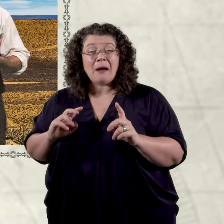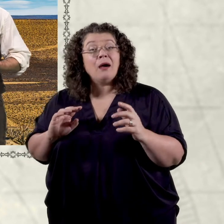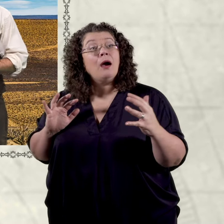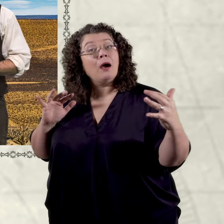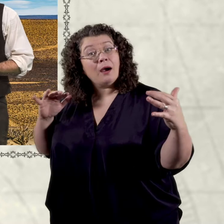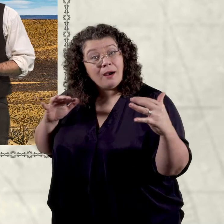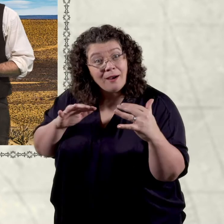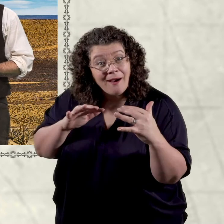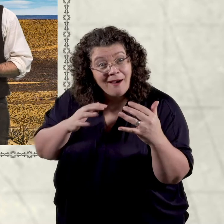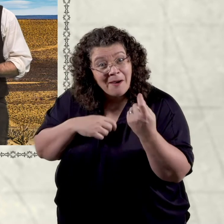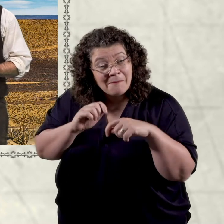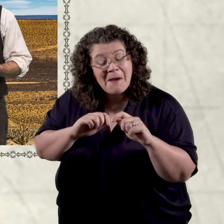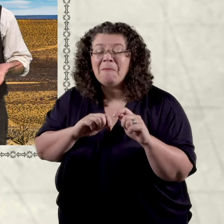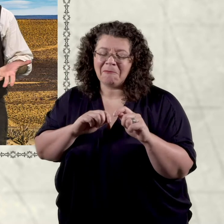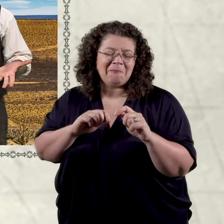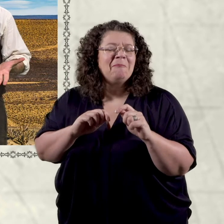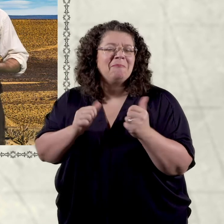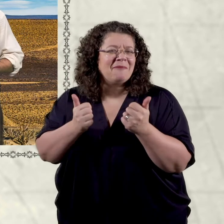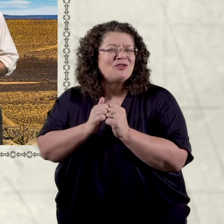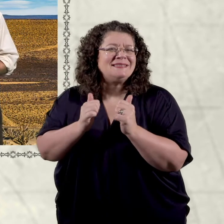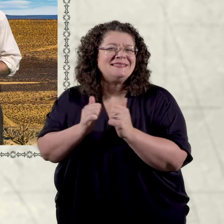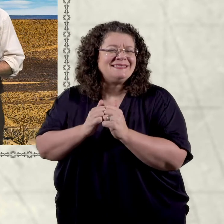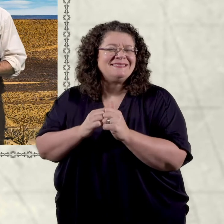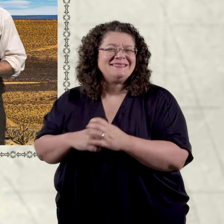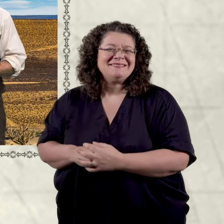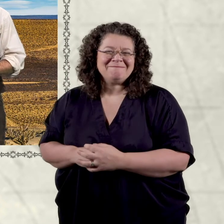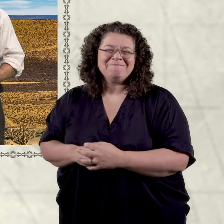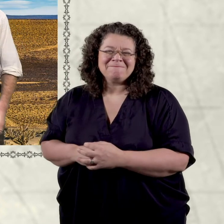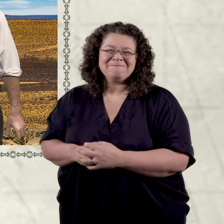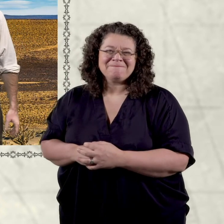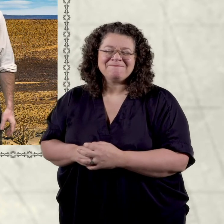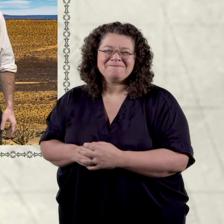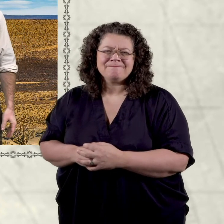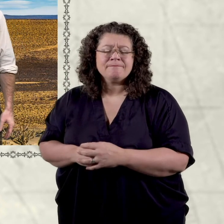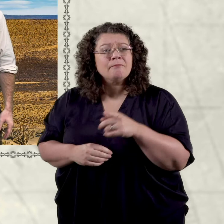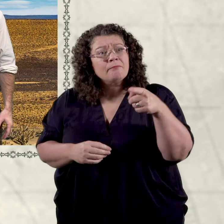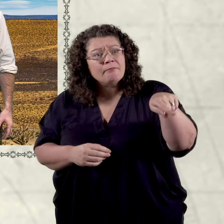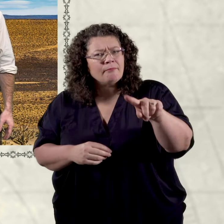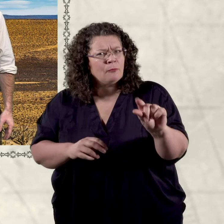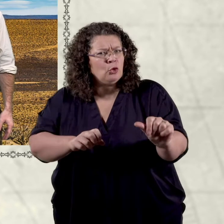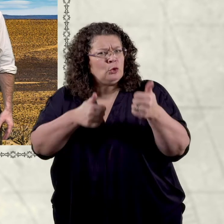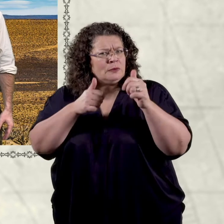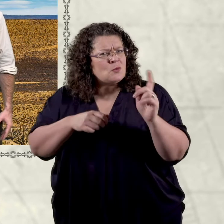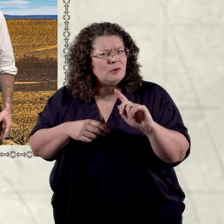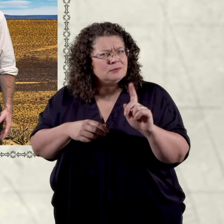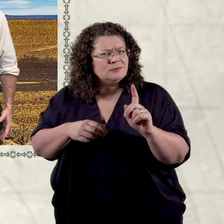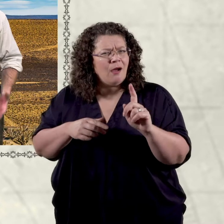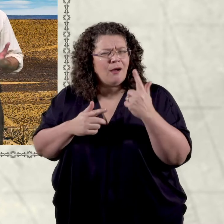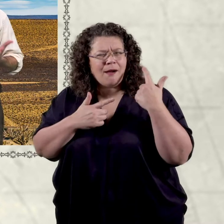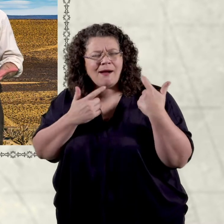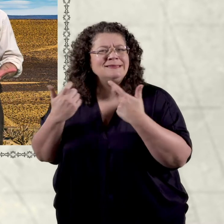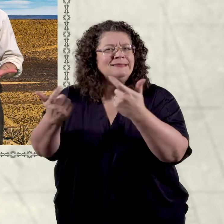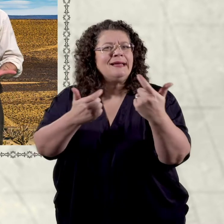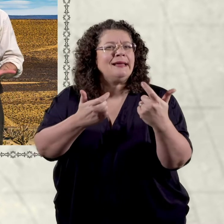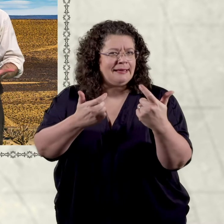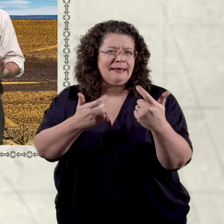ôl amser byr, nathon ni sylweddoli bod ni'n gallu cyd-fyw. A be oedd yr Indiaid yn dda iawn am wneud oedd hela.